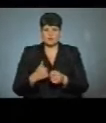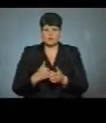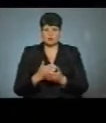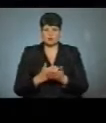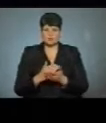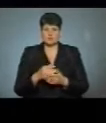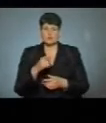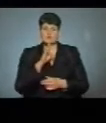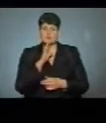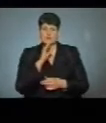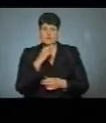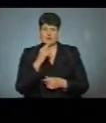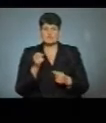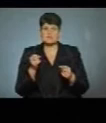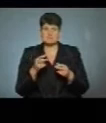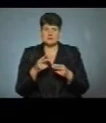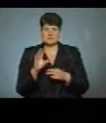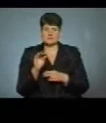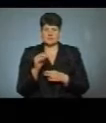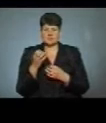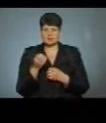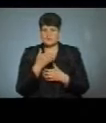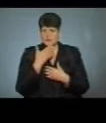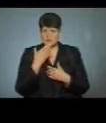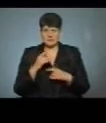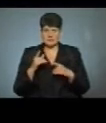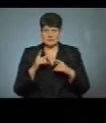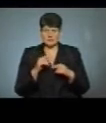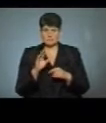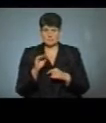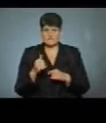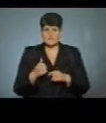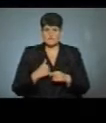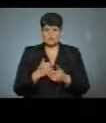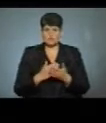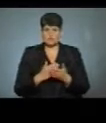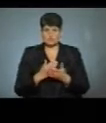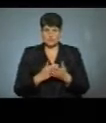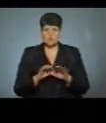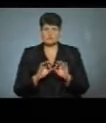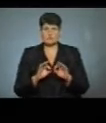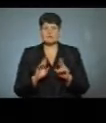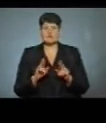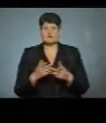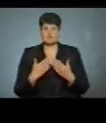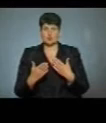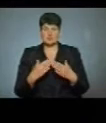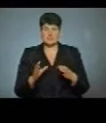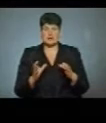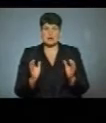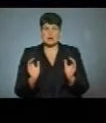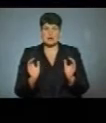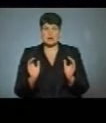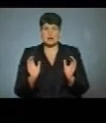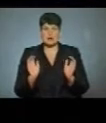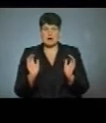Іванна Близнюк каже, спецпосвідчення для проїзду ще немає, тому їхатиме за посвідченням військовослужбовця. Розповіла, як ставиться до карантинних заходів.